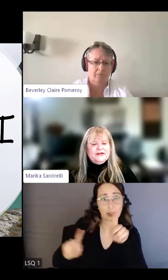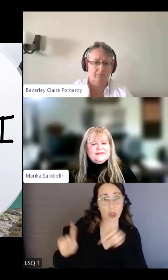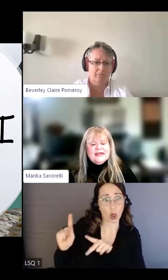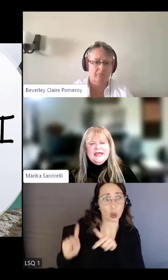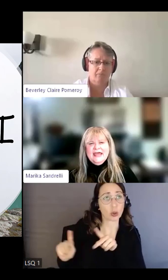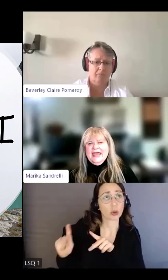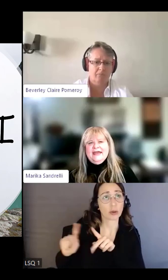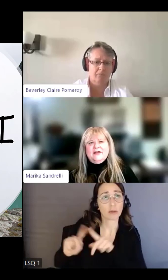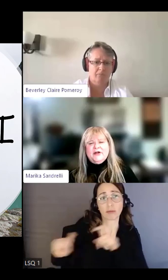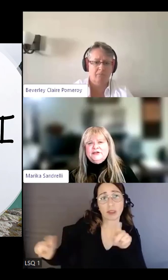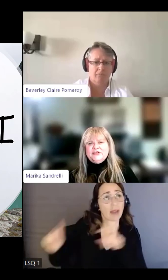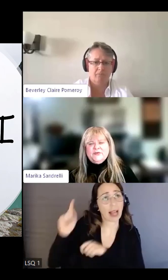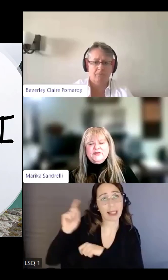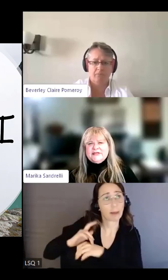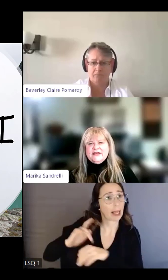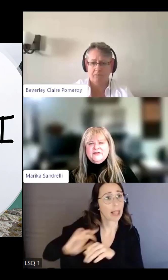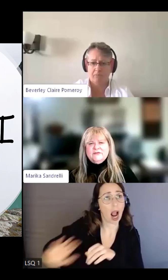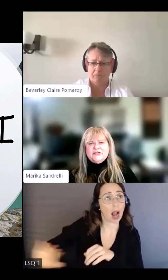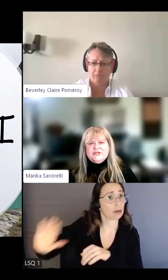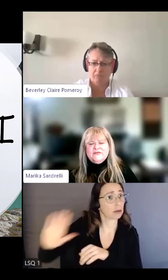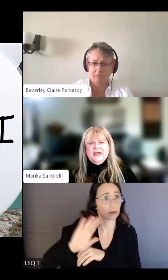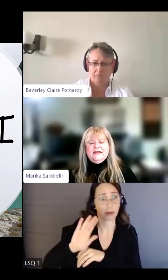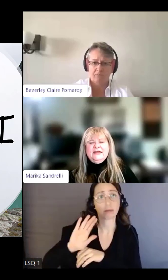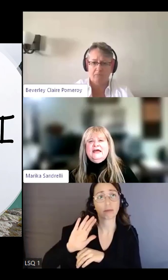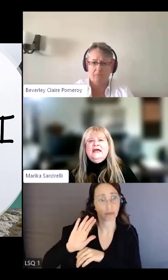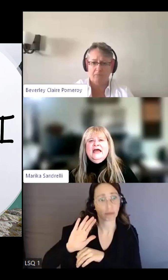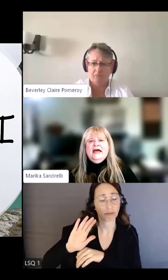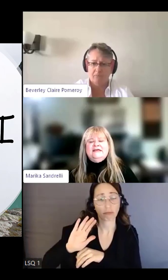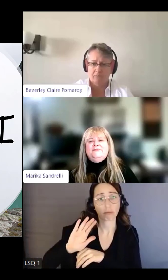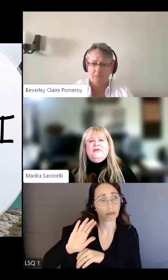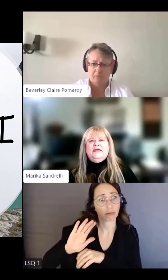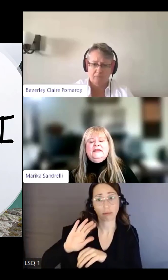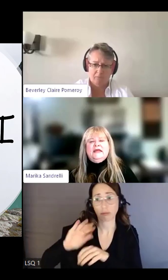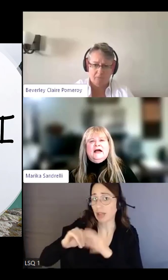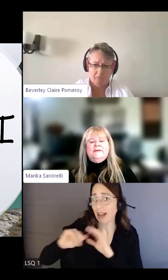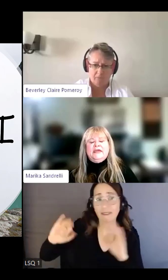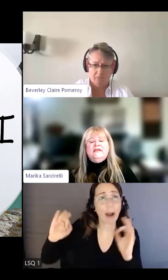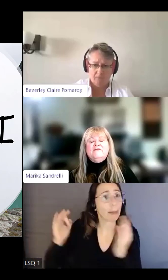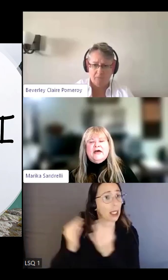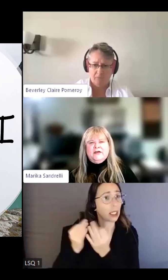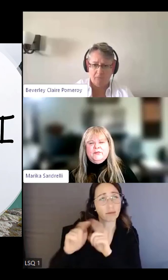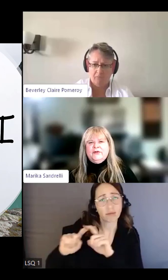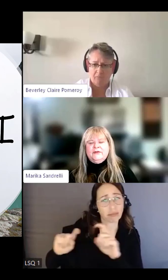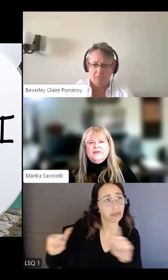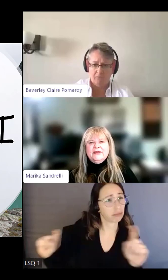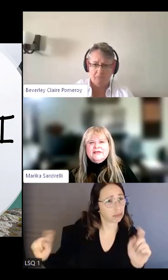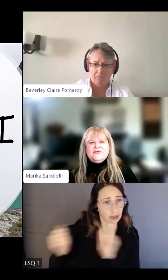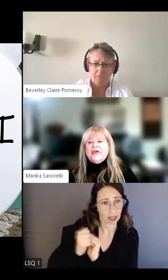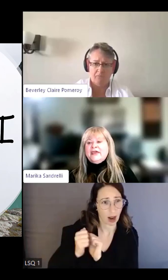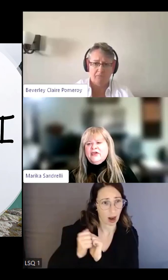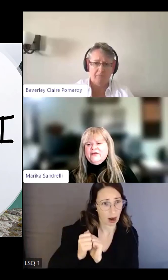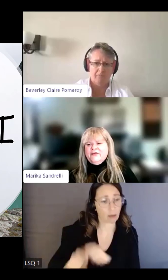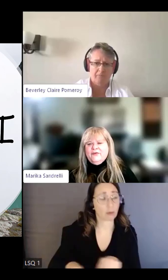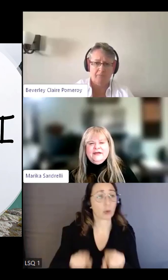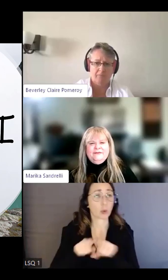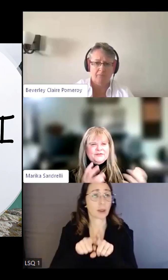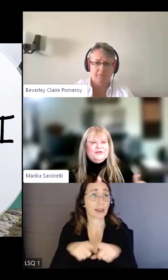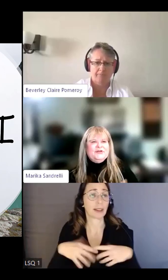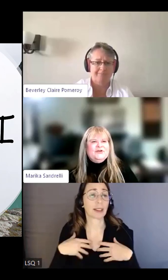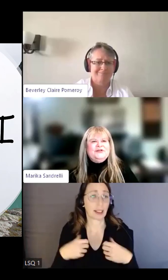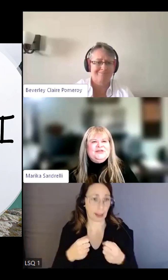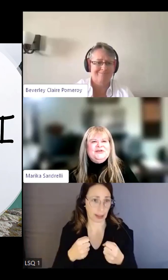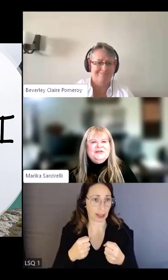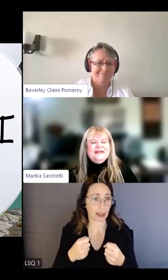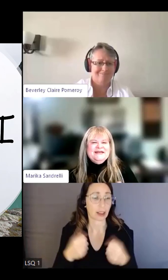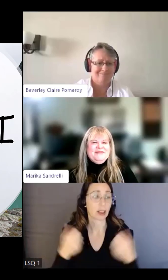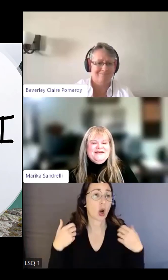familles. Et le soutien de la Commission de santé mentale du Canada a été inestimable. Donc, merci à tout le monde. Je vais passer la parole